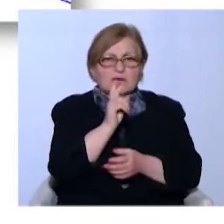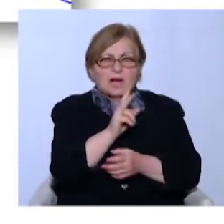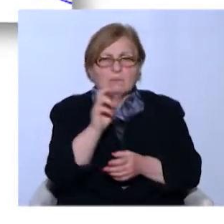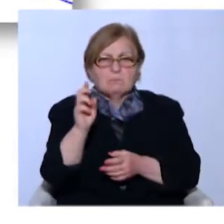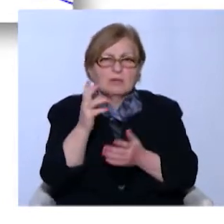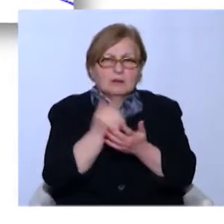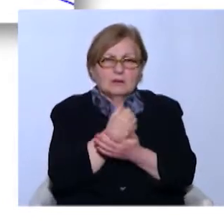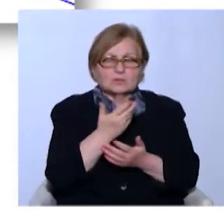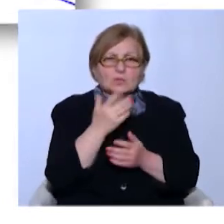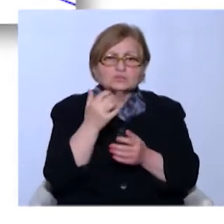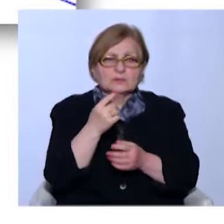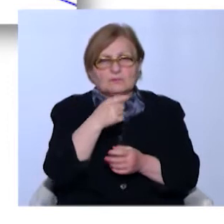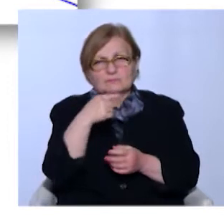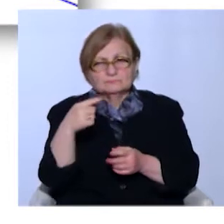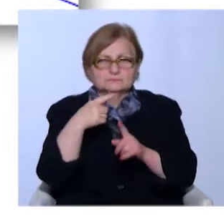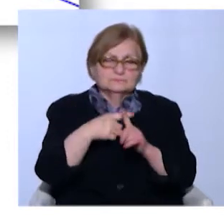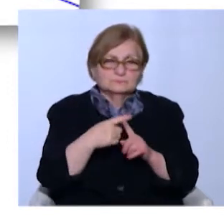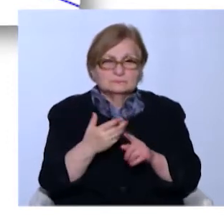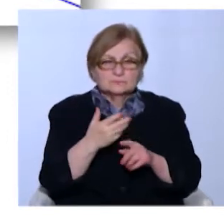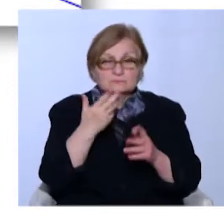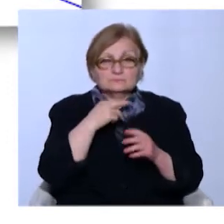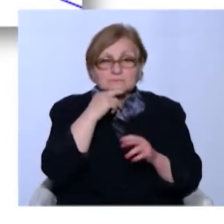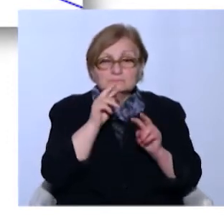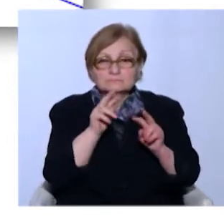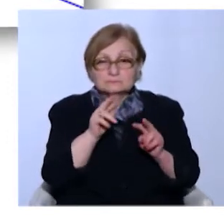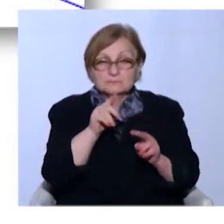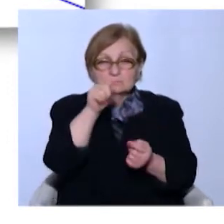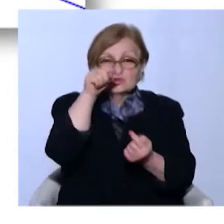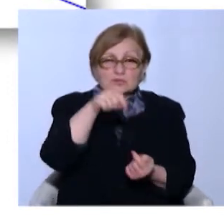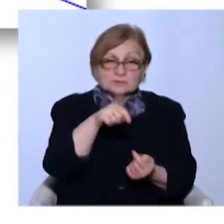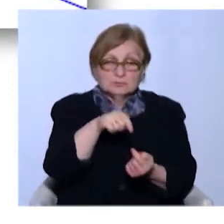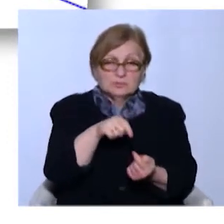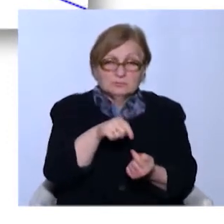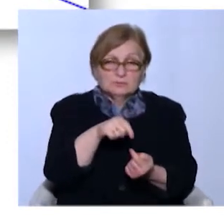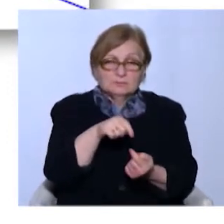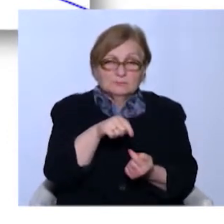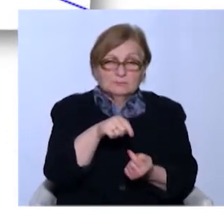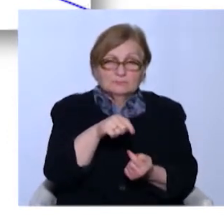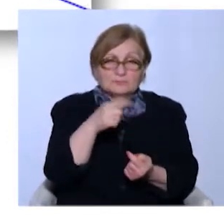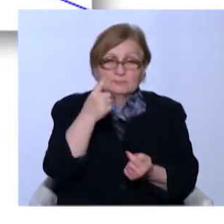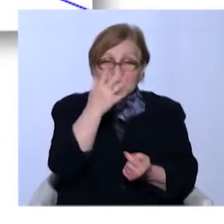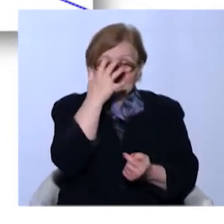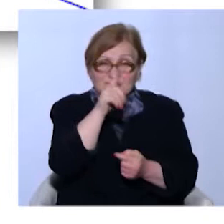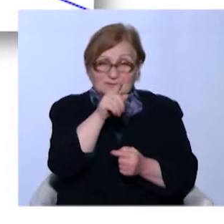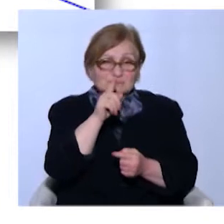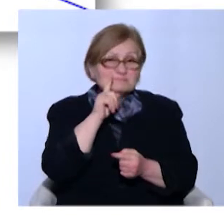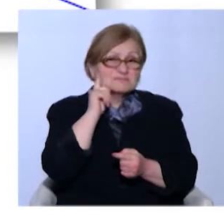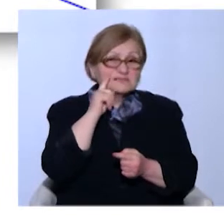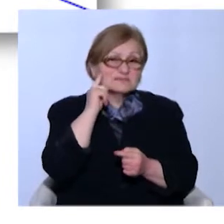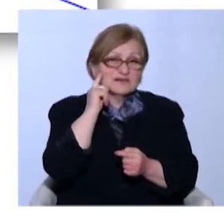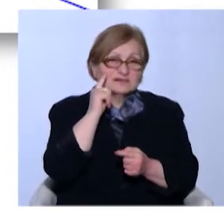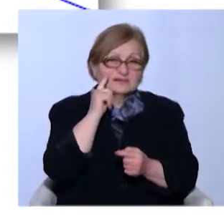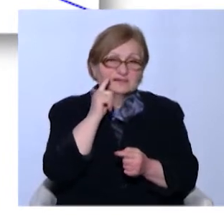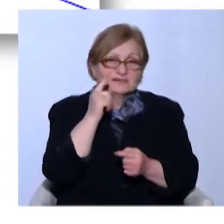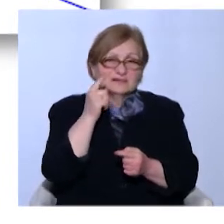ისინი, დადებითი თუ უარყოფითი. თუ დავაკვირდებით ამას შეესაბამება პირველ ფოტოზე მწვანე და